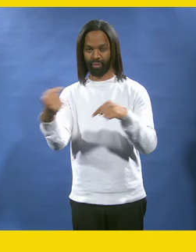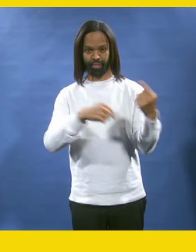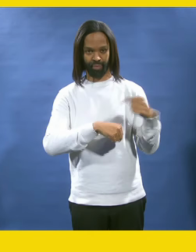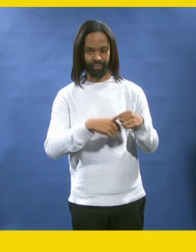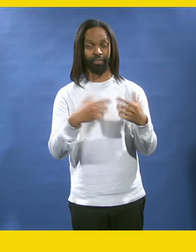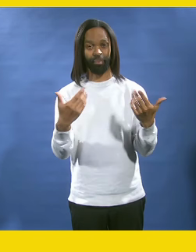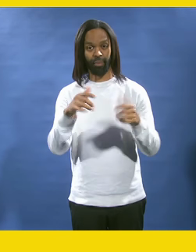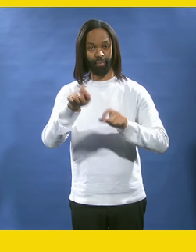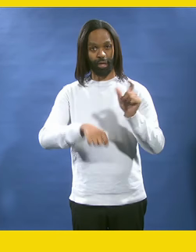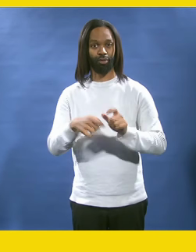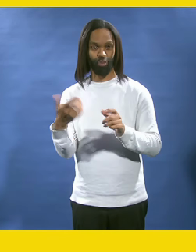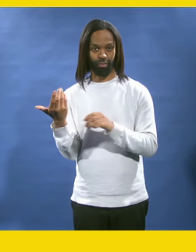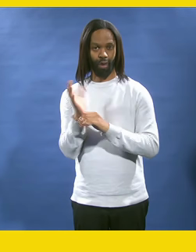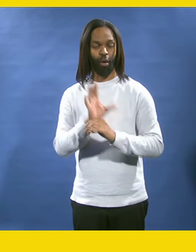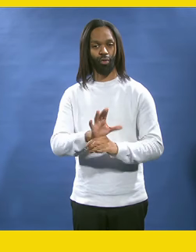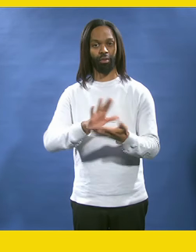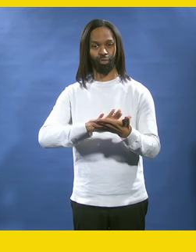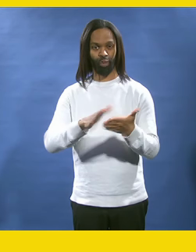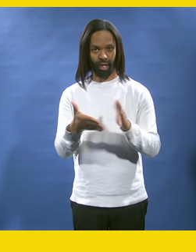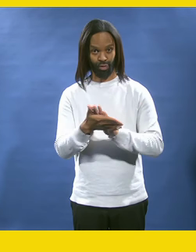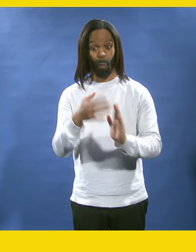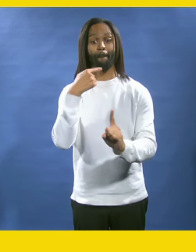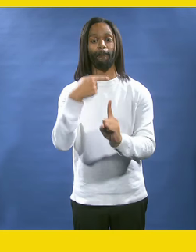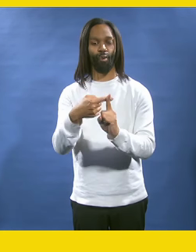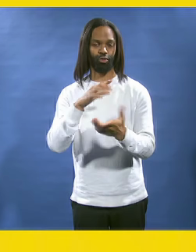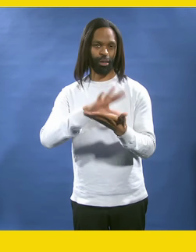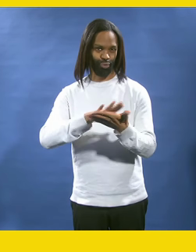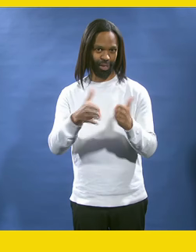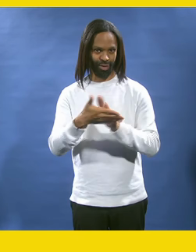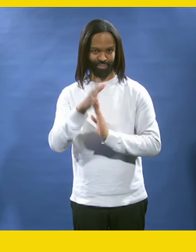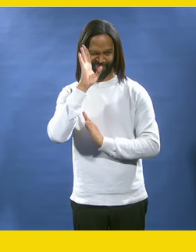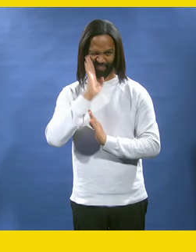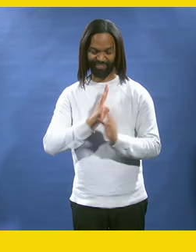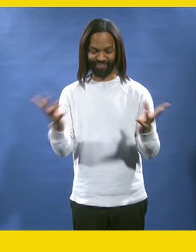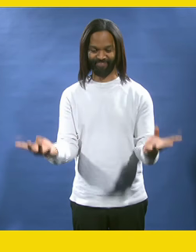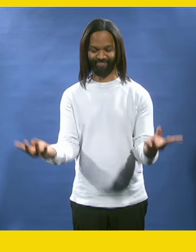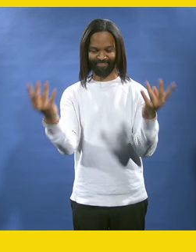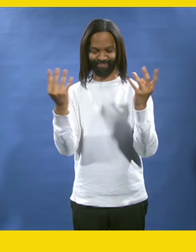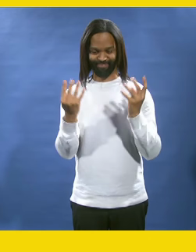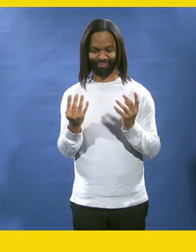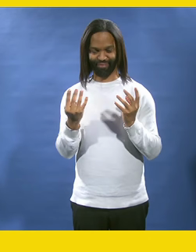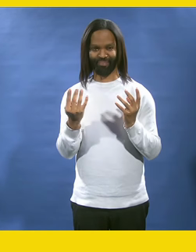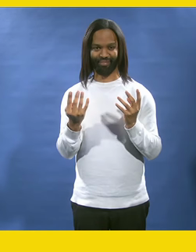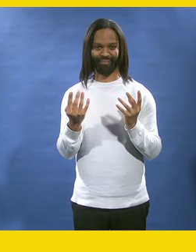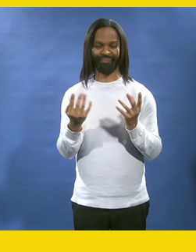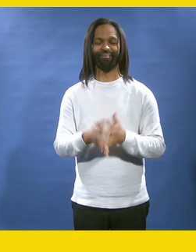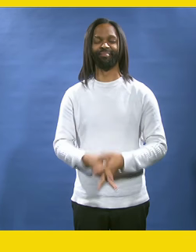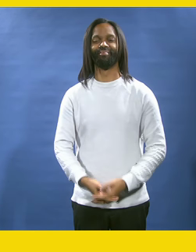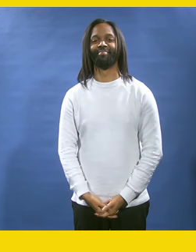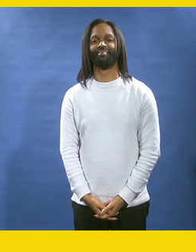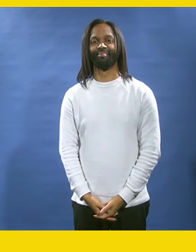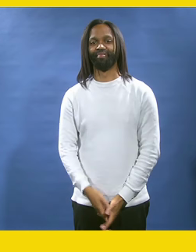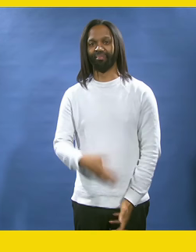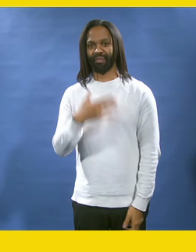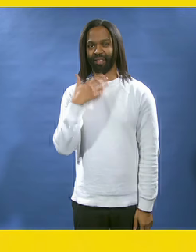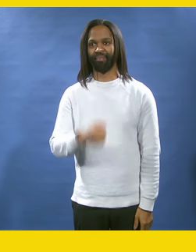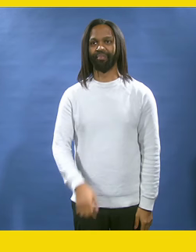j'appelle les représentantes des associations et les associations, s'il vous plaît, venez sur scène. On vous attend. Merci.